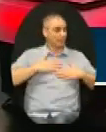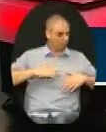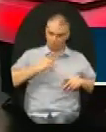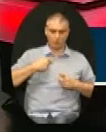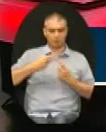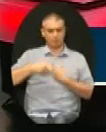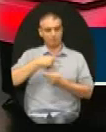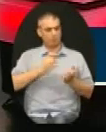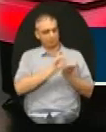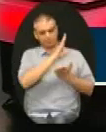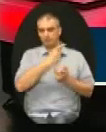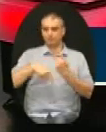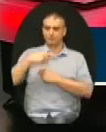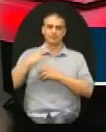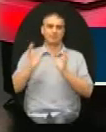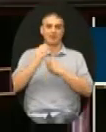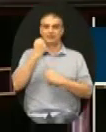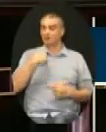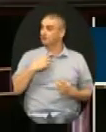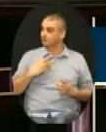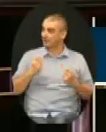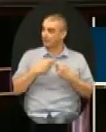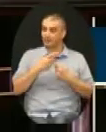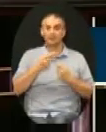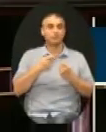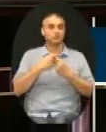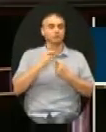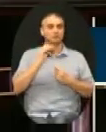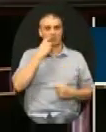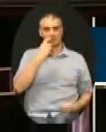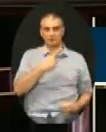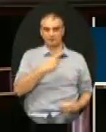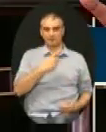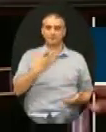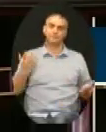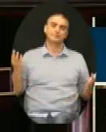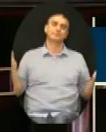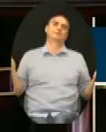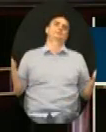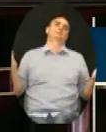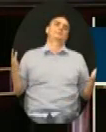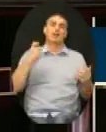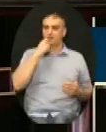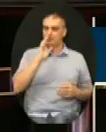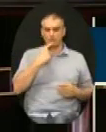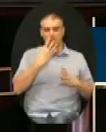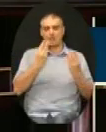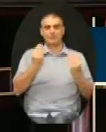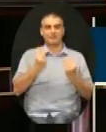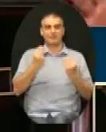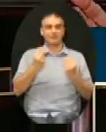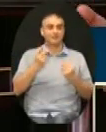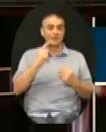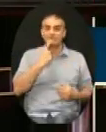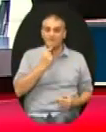לנו חלופה. ודרך אגב זה מתקשר, אני חייב להגיד, מתקשר לעניין של דרעי, כי בסוף, קשה לי לקנות את זה, אריה דרעי אפשר להגיד עליו הרבה דברים. זה בדיוק